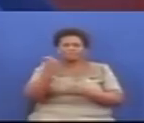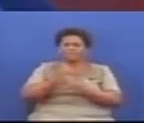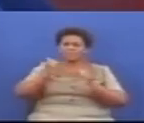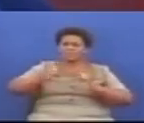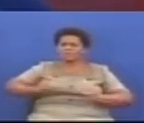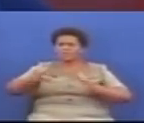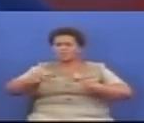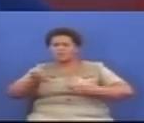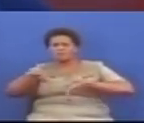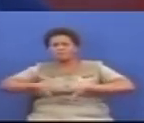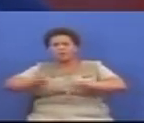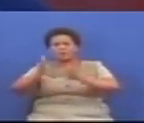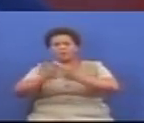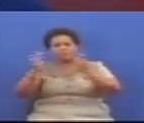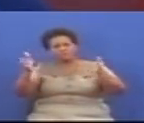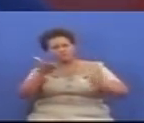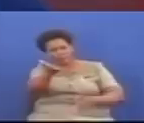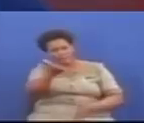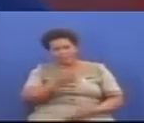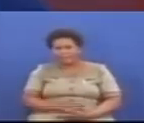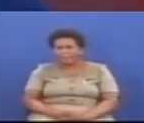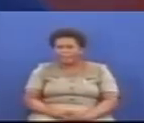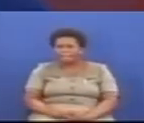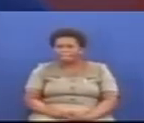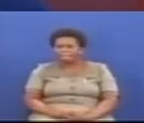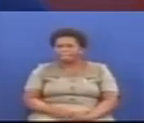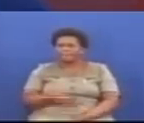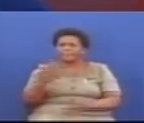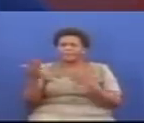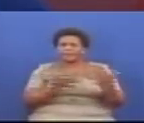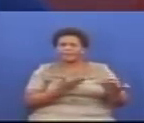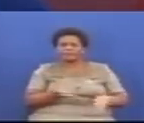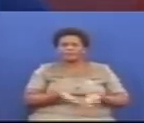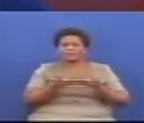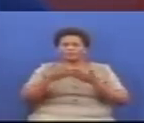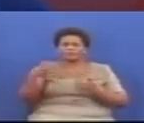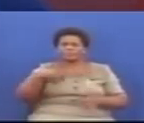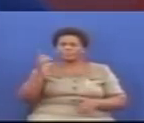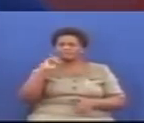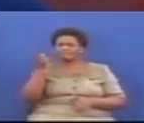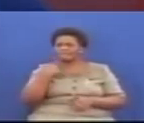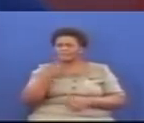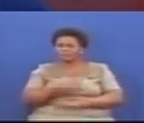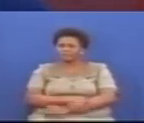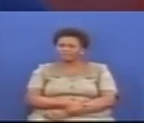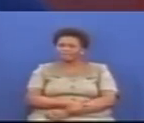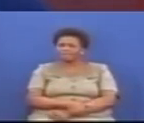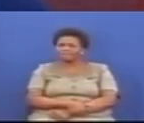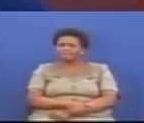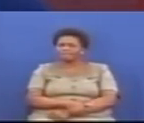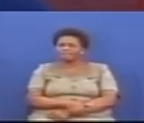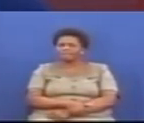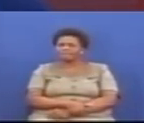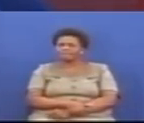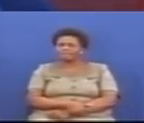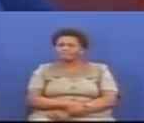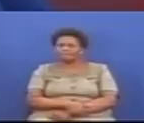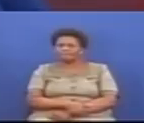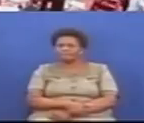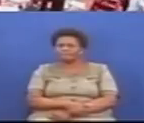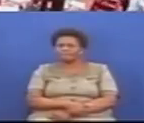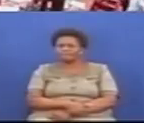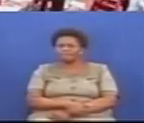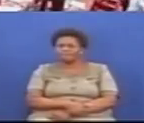Majibu ya maswali hayo ya mbunge wa Mtera, Mheshimiwa Naibu Waziri Mambo ya Ndani ya Nchi, tafadhali.